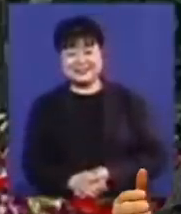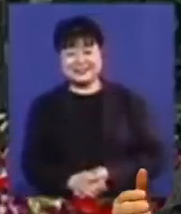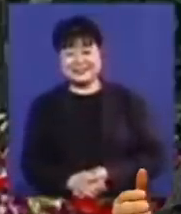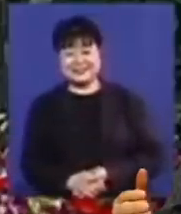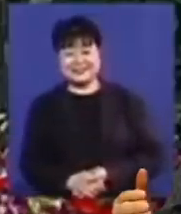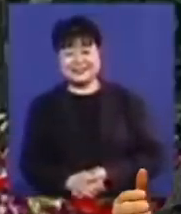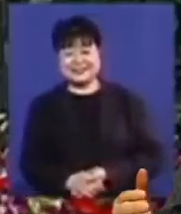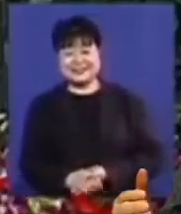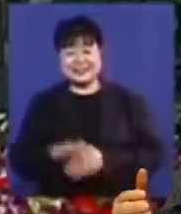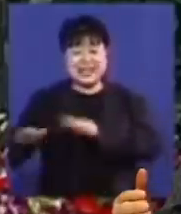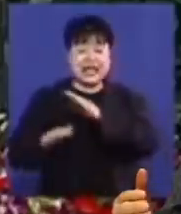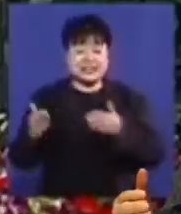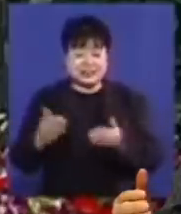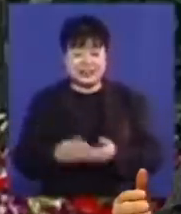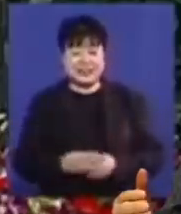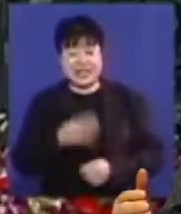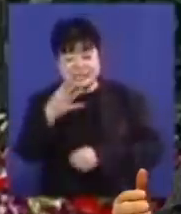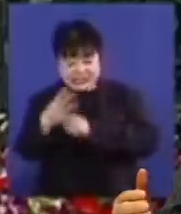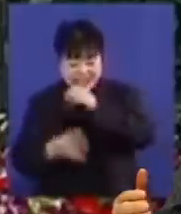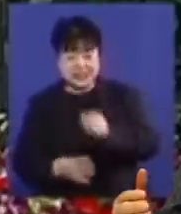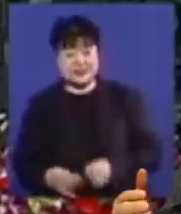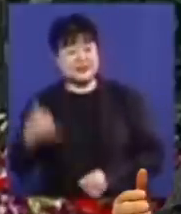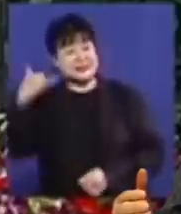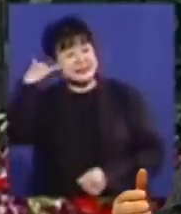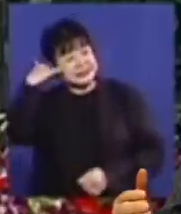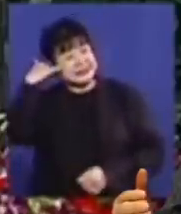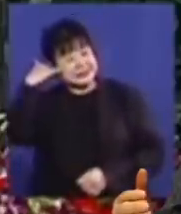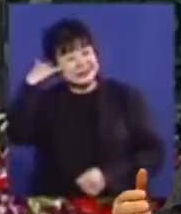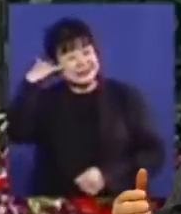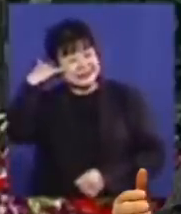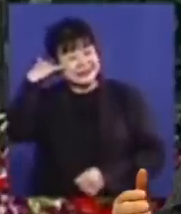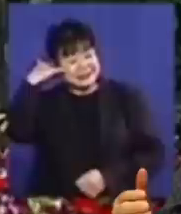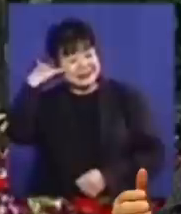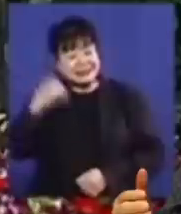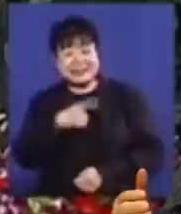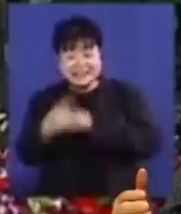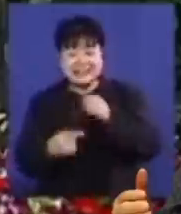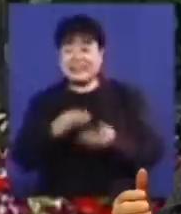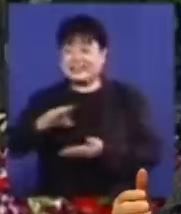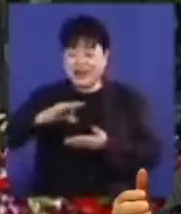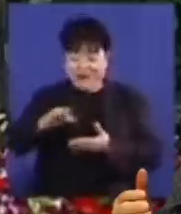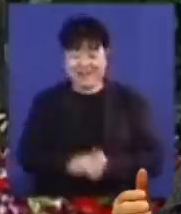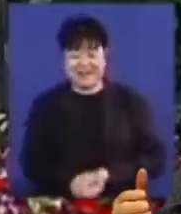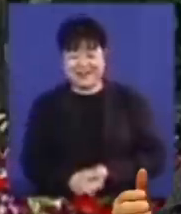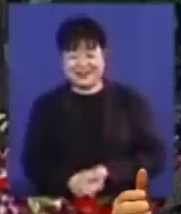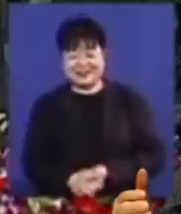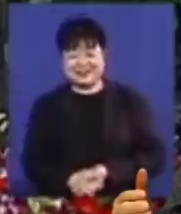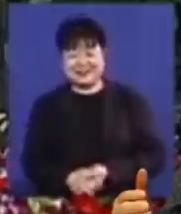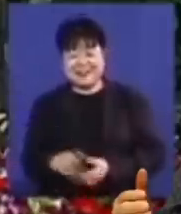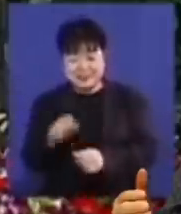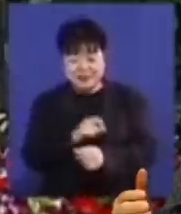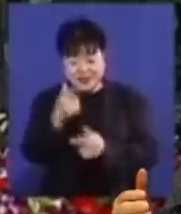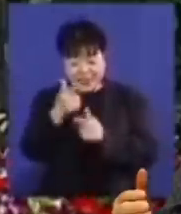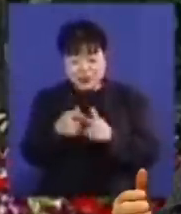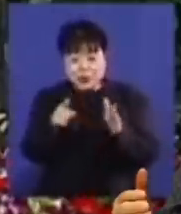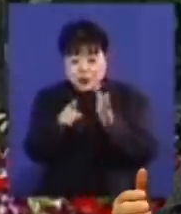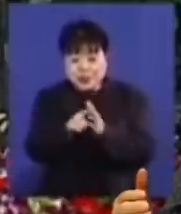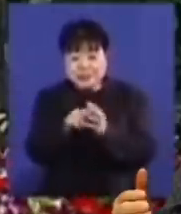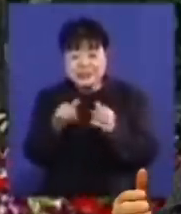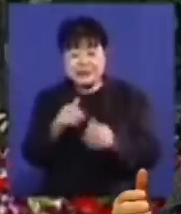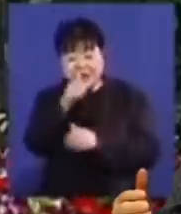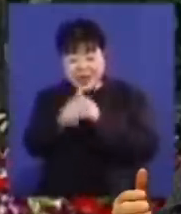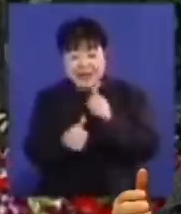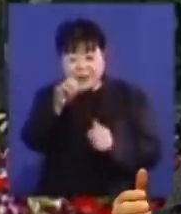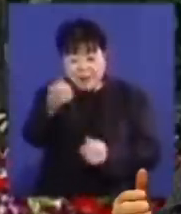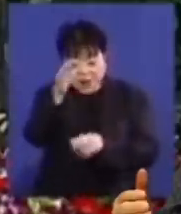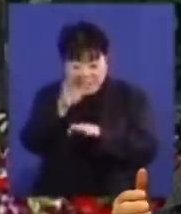가사 일에 4년 전화기를 붙들고 있는데 1년을 보낸다고 합니다. 특별히 예수님을 믿는 사람들이 하나님